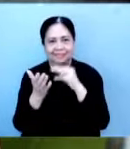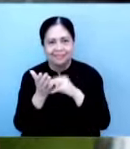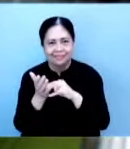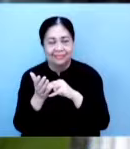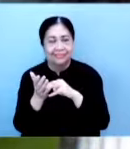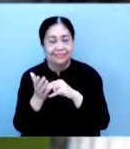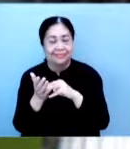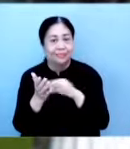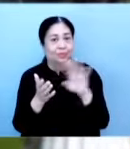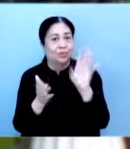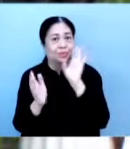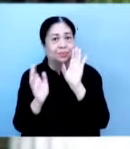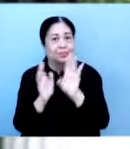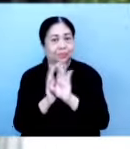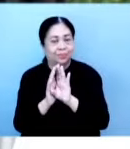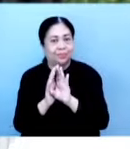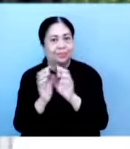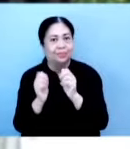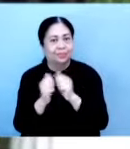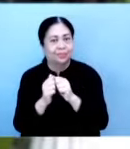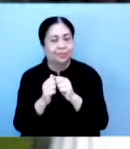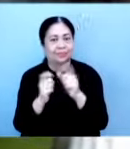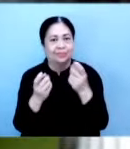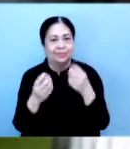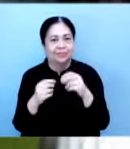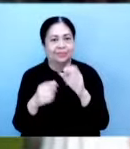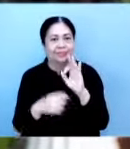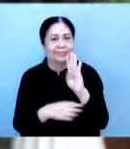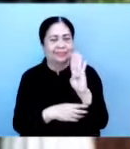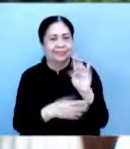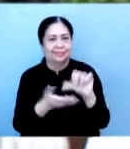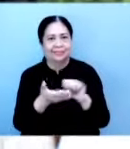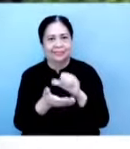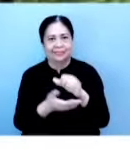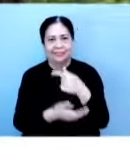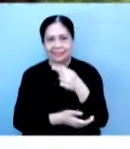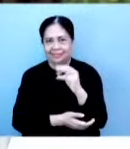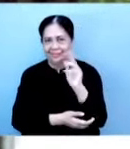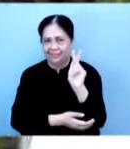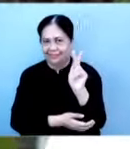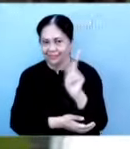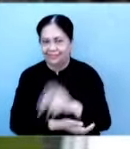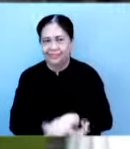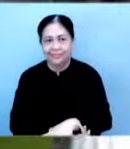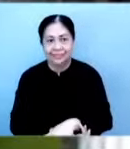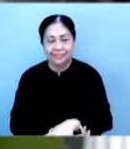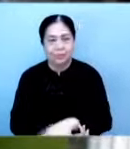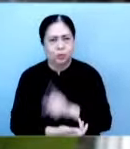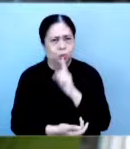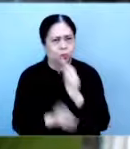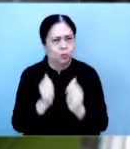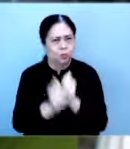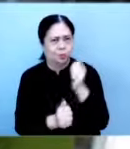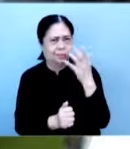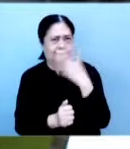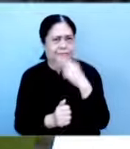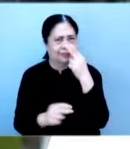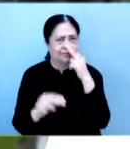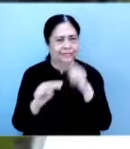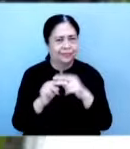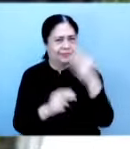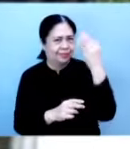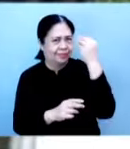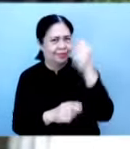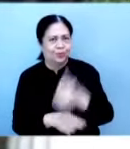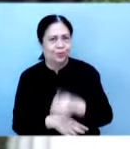inyong mga larawan with occas na rin sa aming official Facebook page na Good morning kapatid ang hottest and most fun selfie winner ng